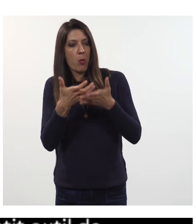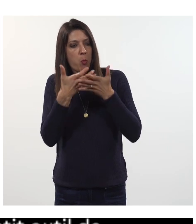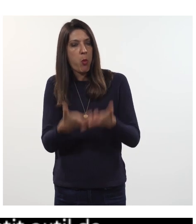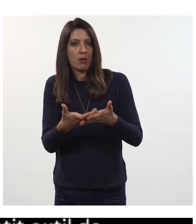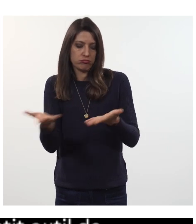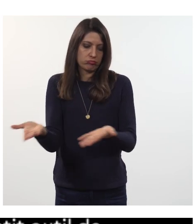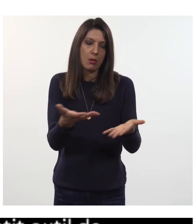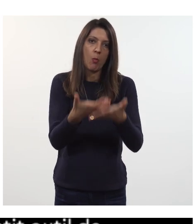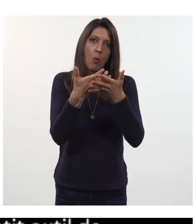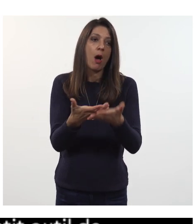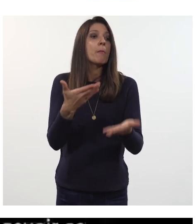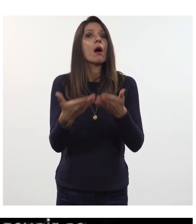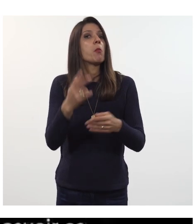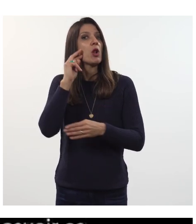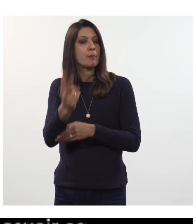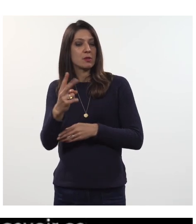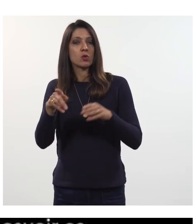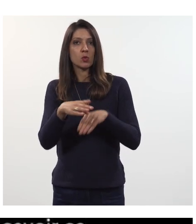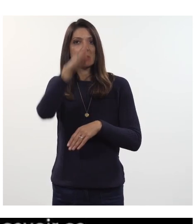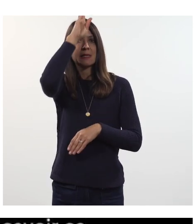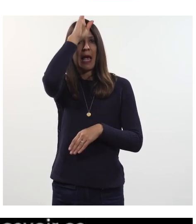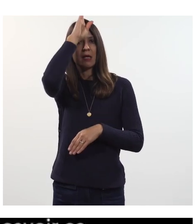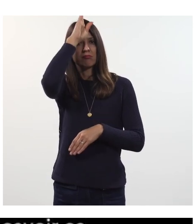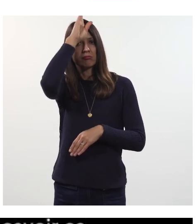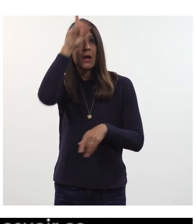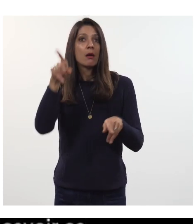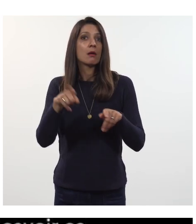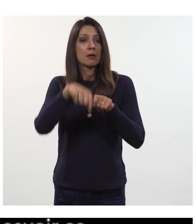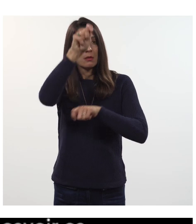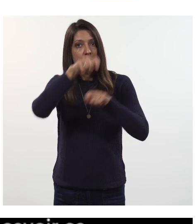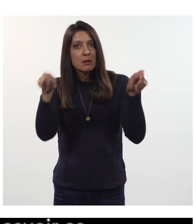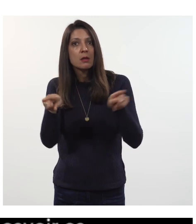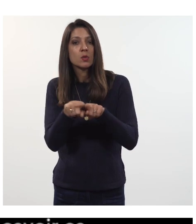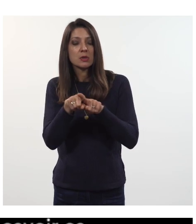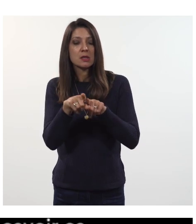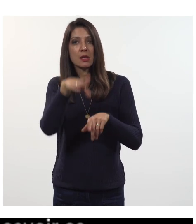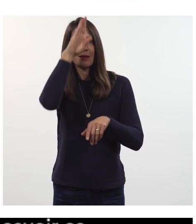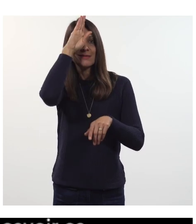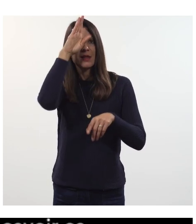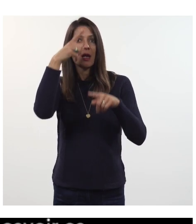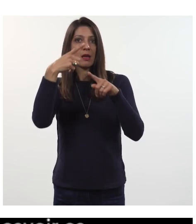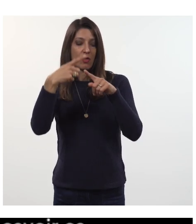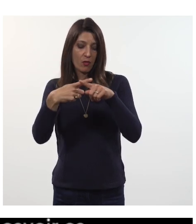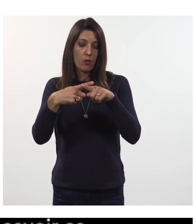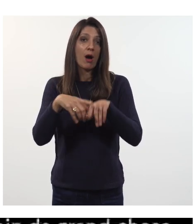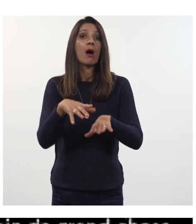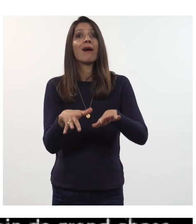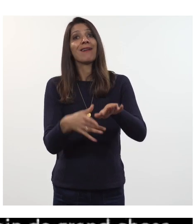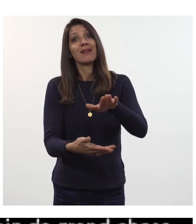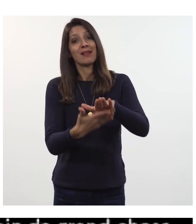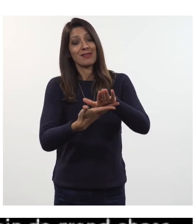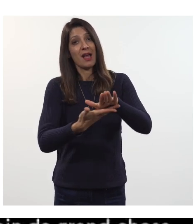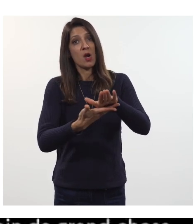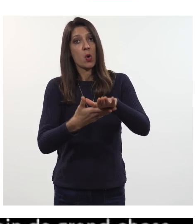poids d'habitude. La taille, c'est aussi important, ou l'estimation de la taille avec la hauteur talon-genou, hein. Il y a des formules qui existent, la formule